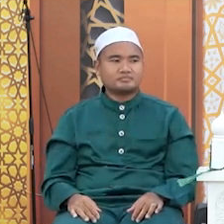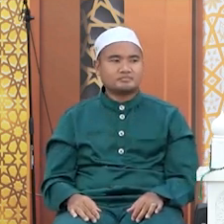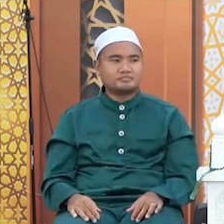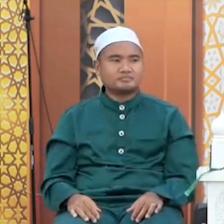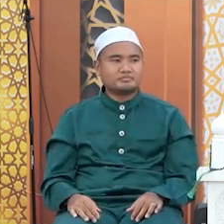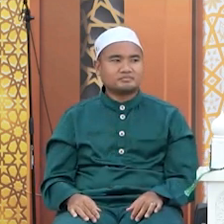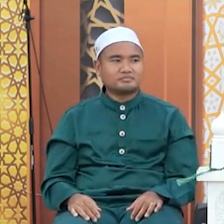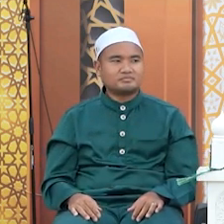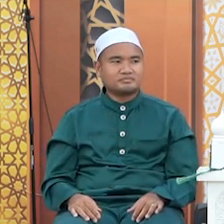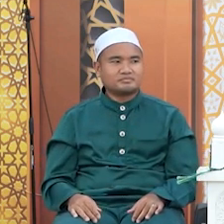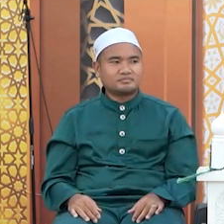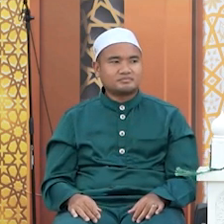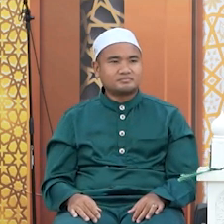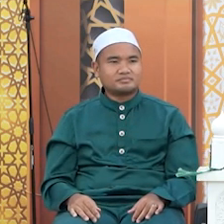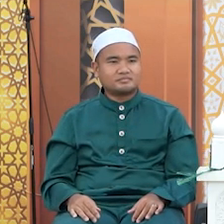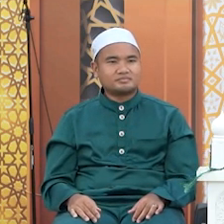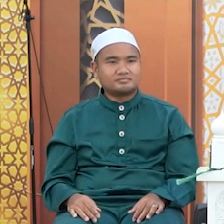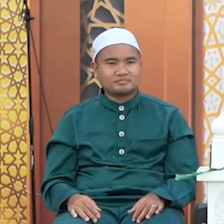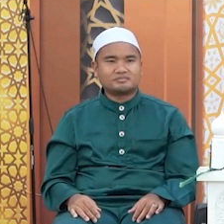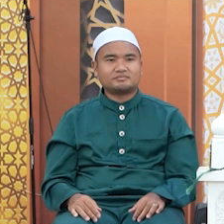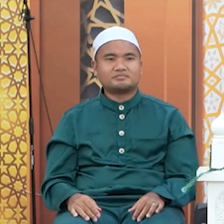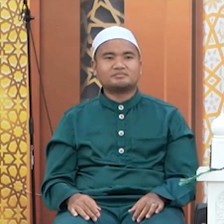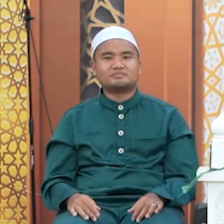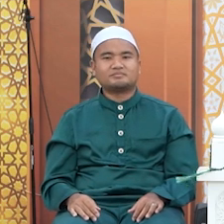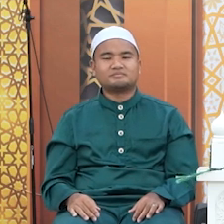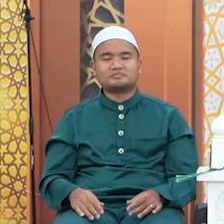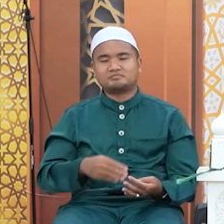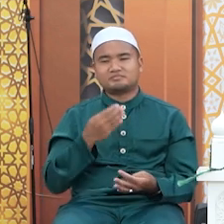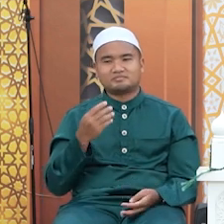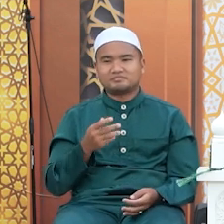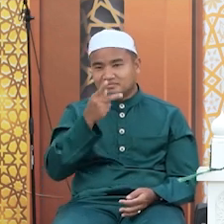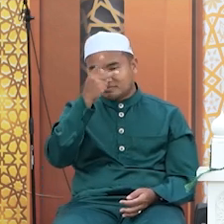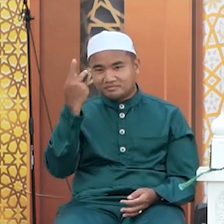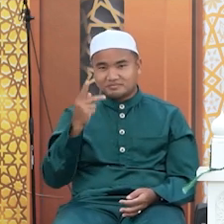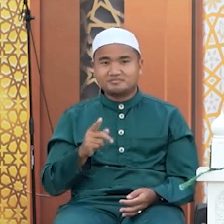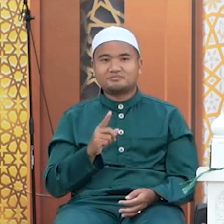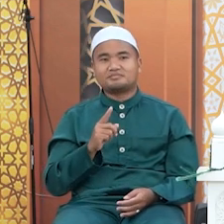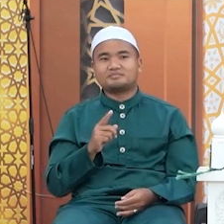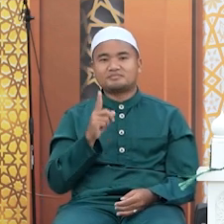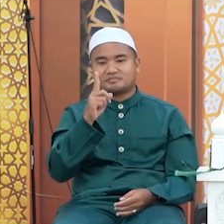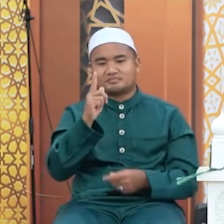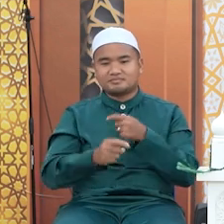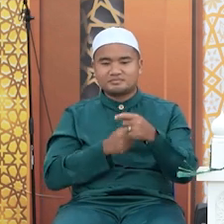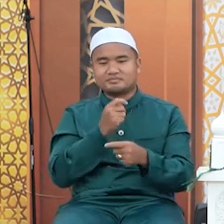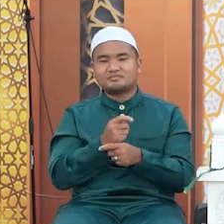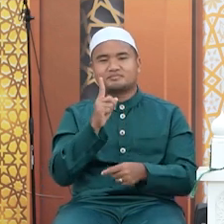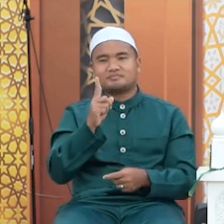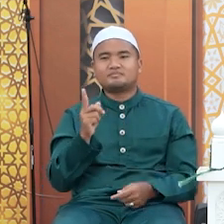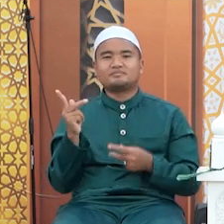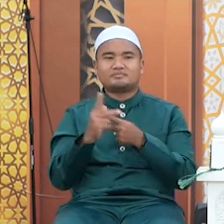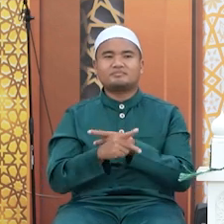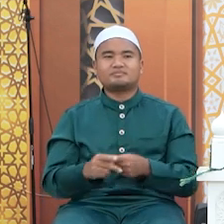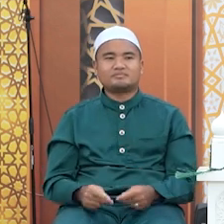tapi dah mari. Setahun sekali, 2 tahun sekali, biarlah lama sikit. Sekadar itulah yang dapat saya sampaikan. Nak